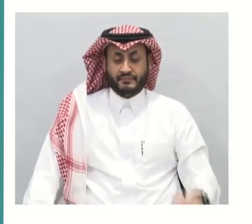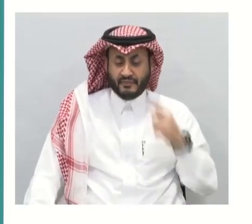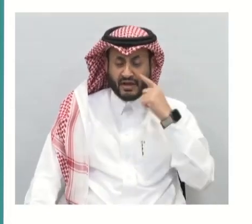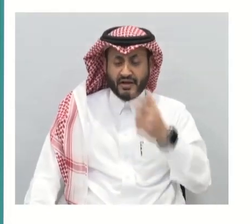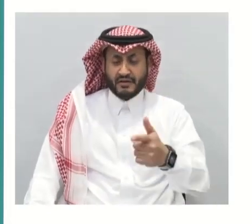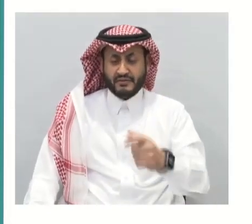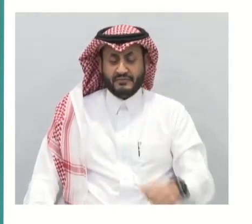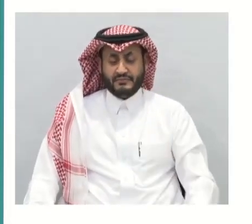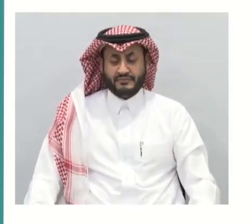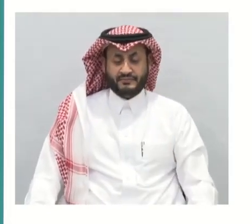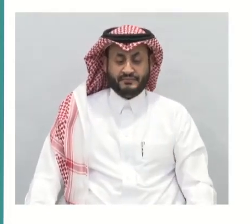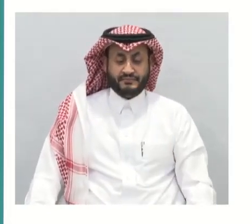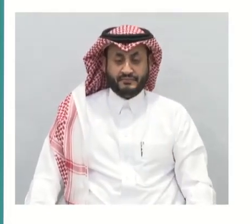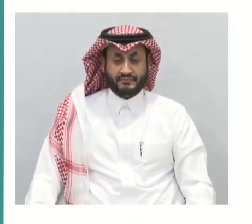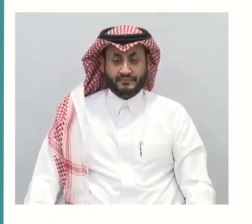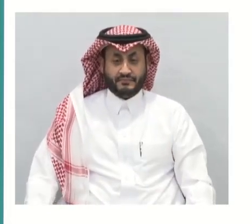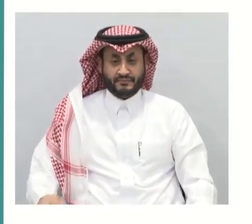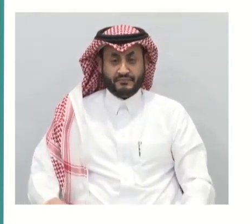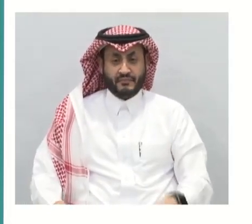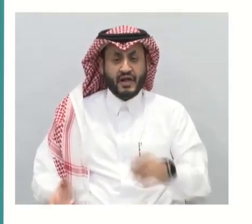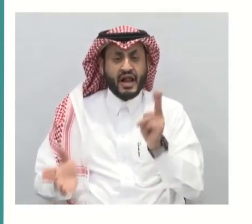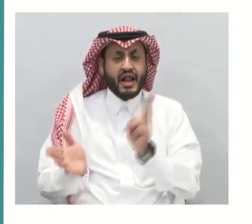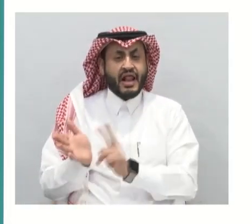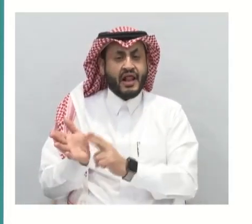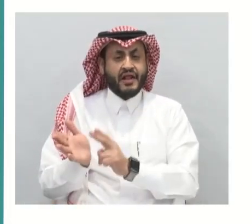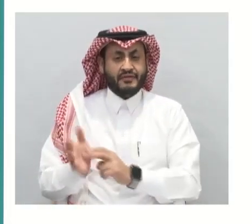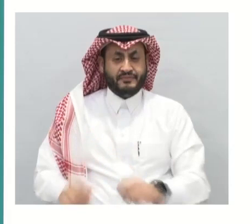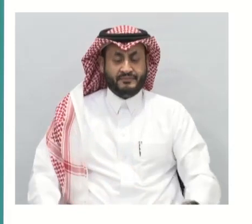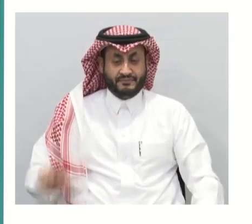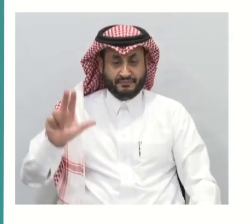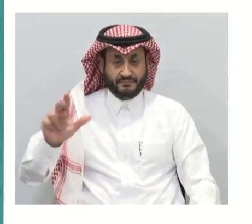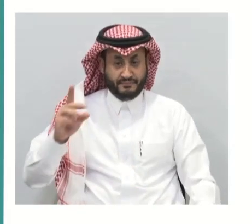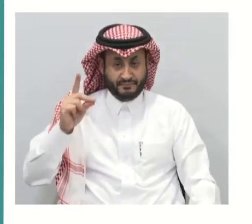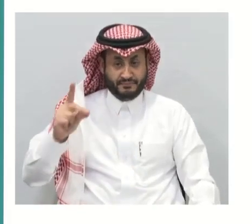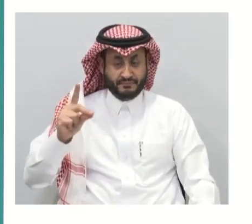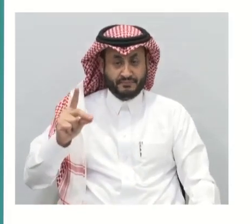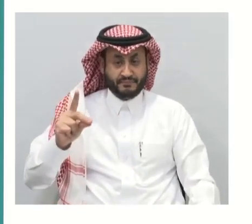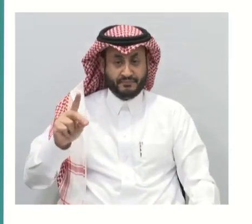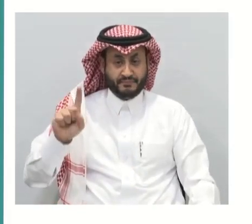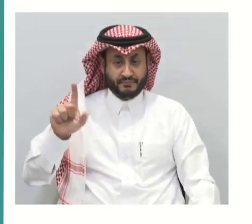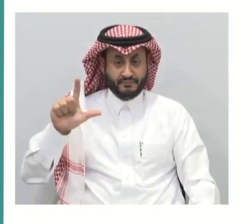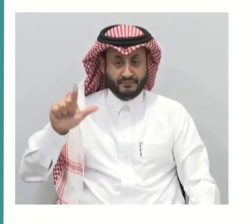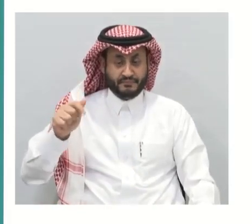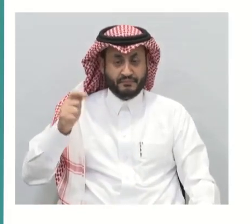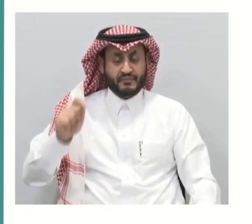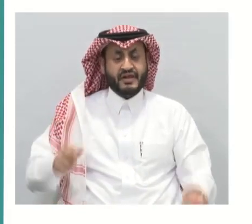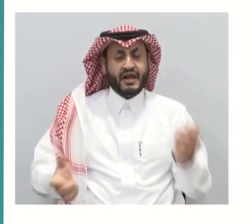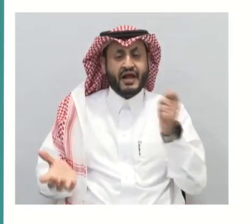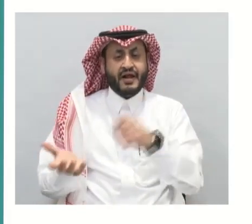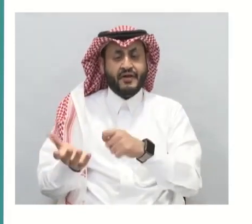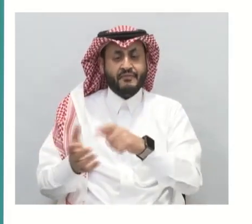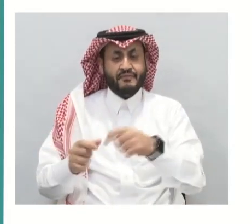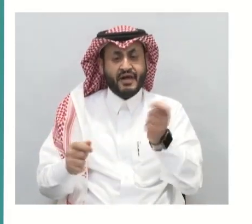اجزاء هي غشاء الطبله بعدها المطرقه والسندان